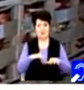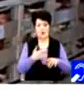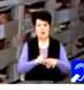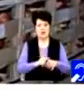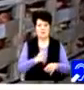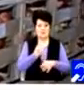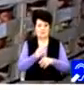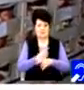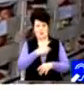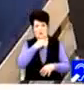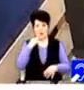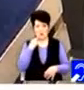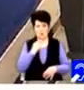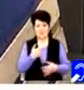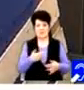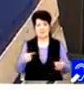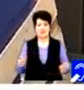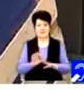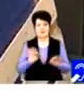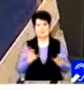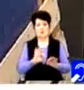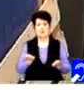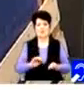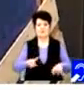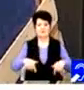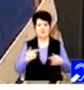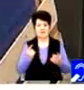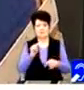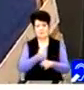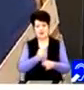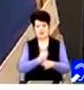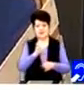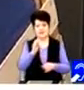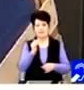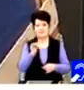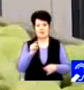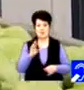au fost interzise în Rusia din diverse motive invocat de Serviciul fitosanitar